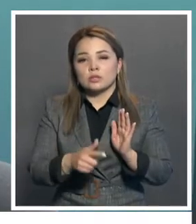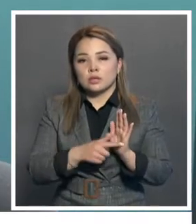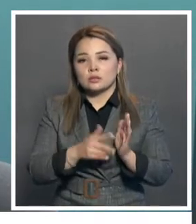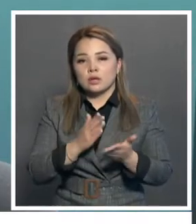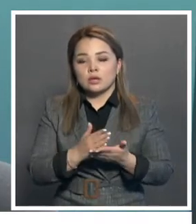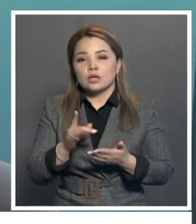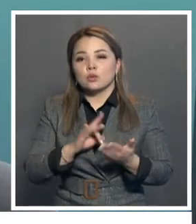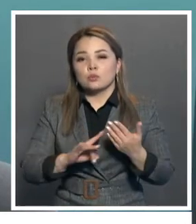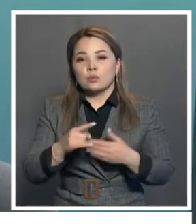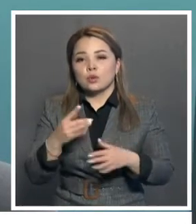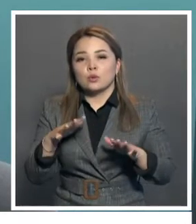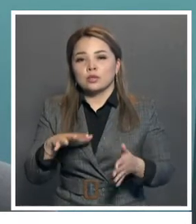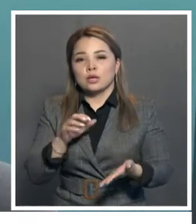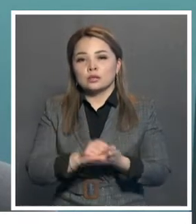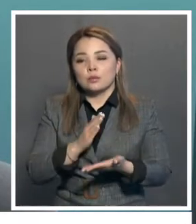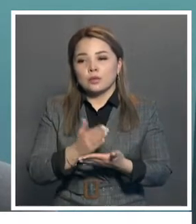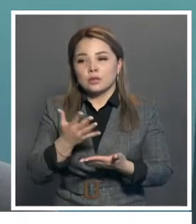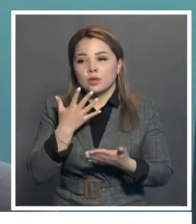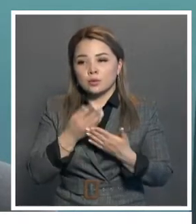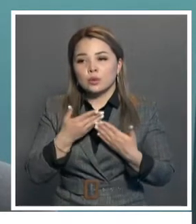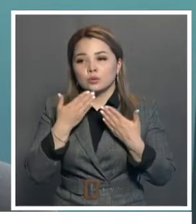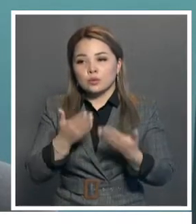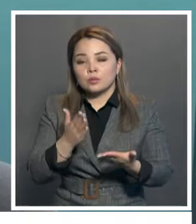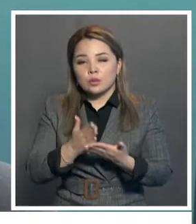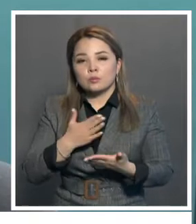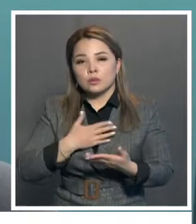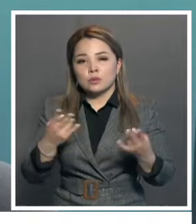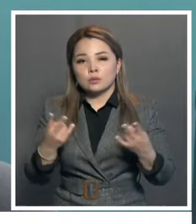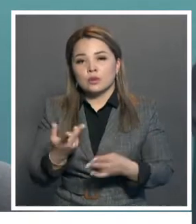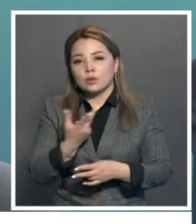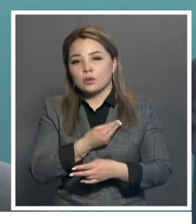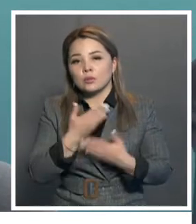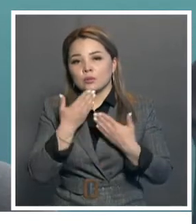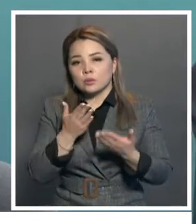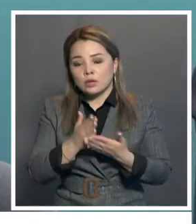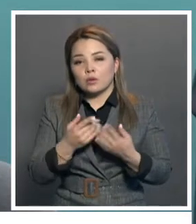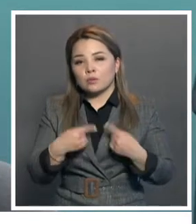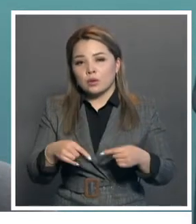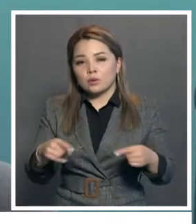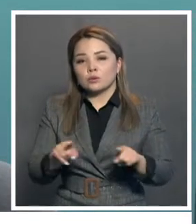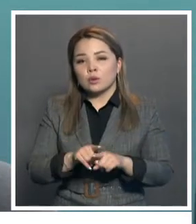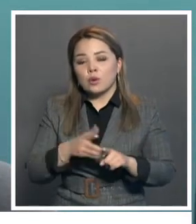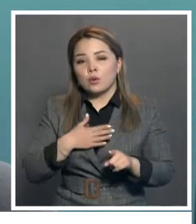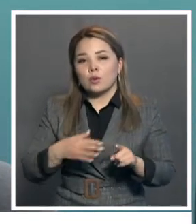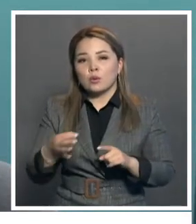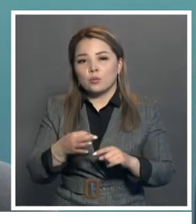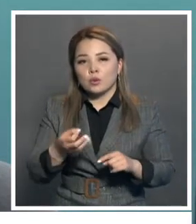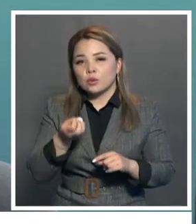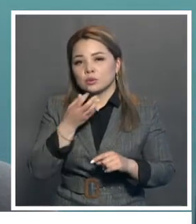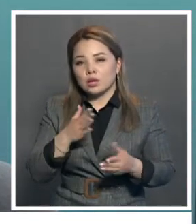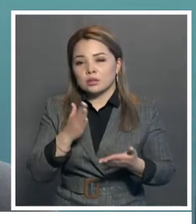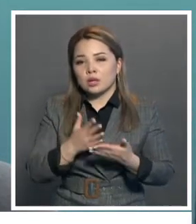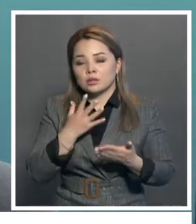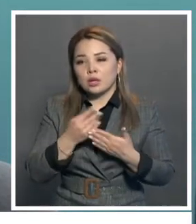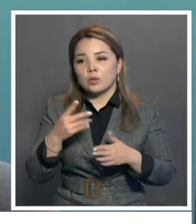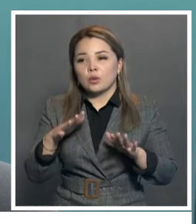бірінші орында тұрмыз. Облыста адамдар өздері барып, өздері сұрап жатыр. Бізге салыңыздар. Басқа облысқа қарағанда біздің облысты жақсы